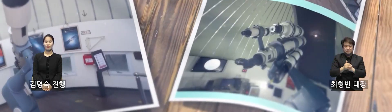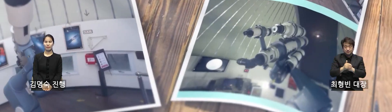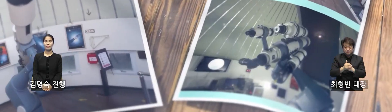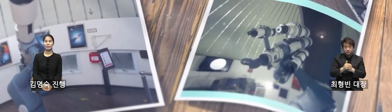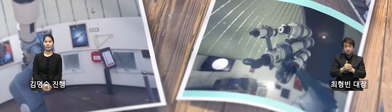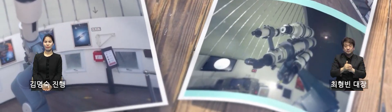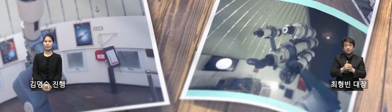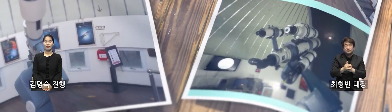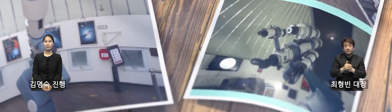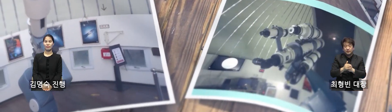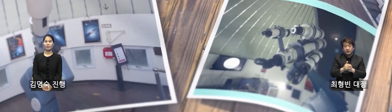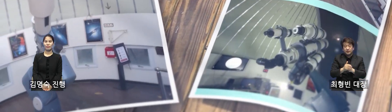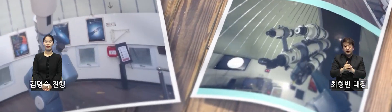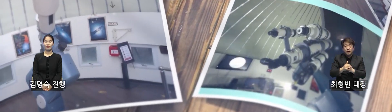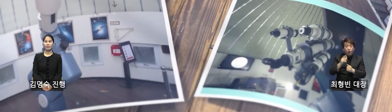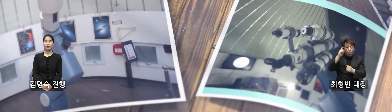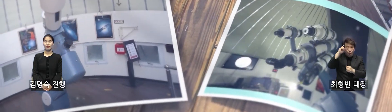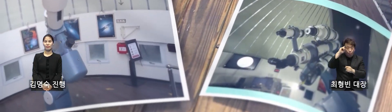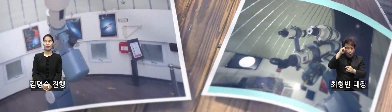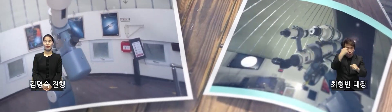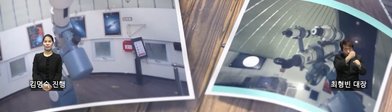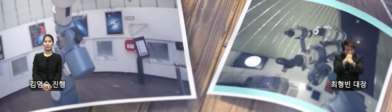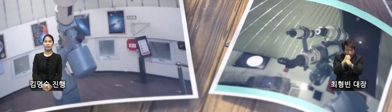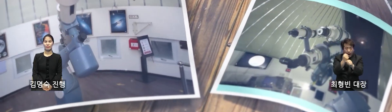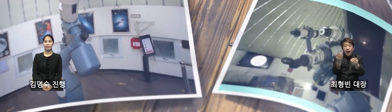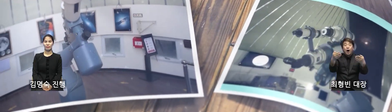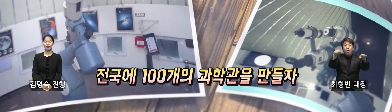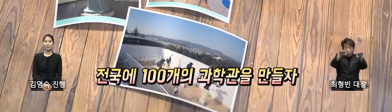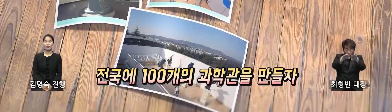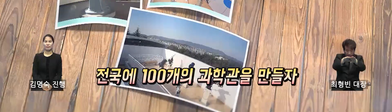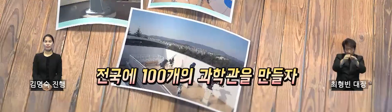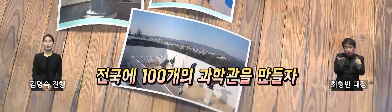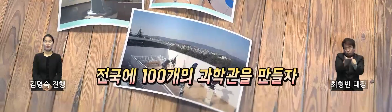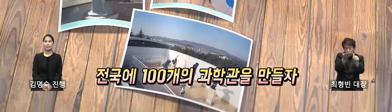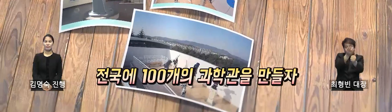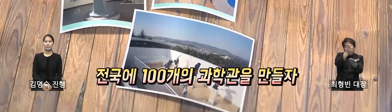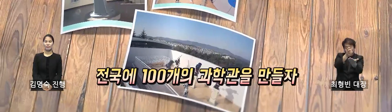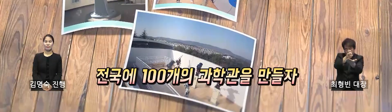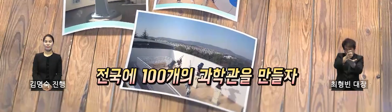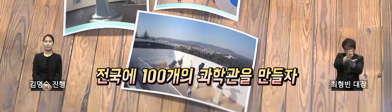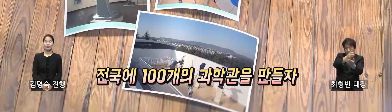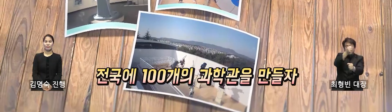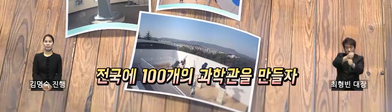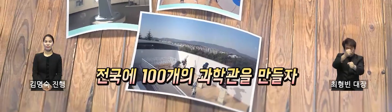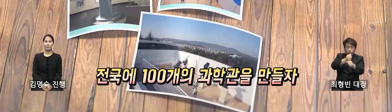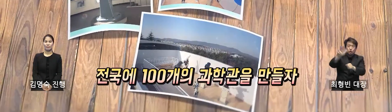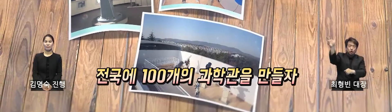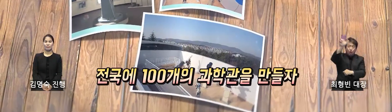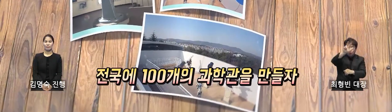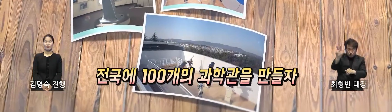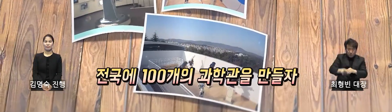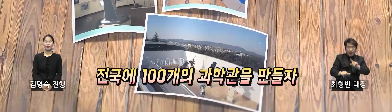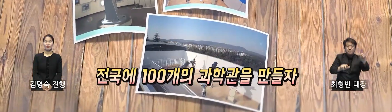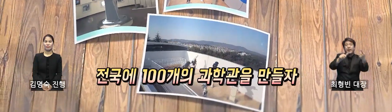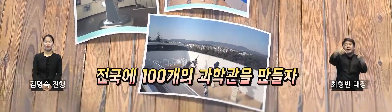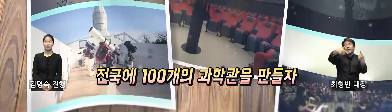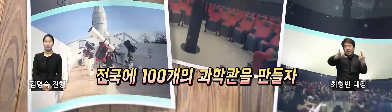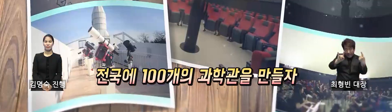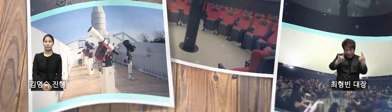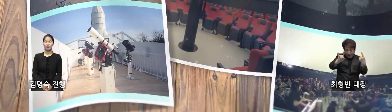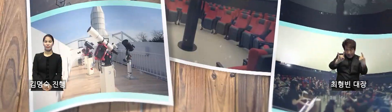그래서 어 과 악한 육성법 일하는 법을 만들어서 전국의 100개의 과학관을 만들자 않음